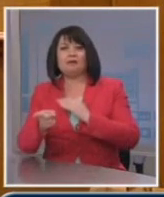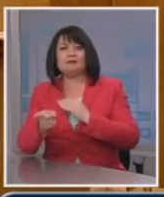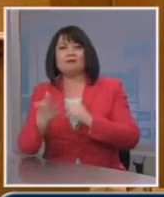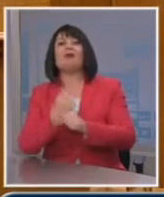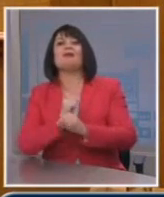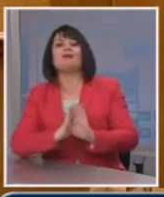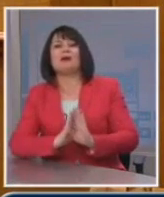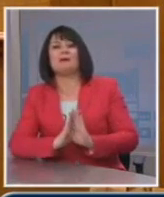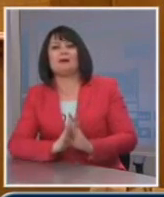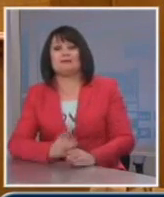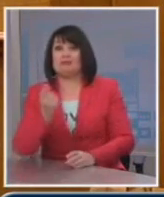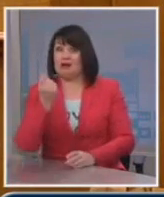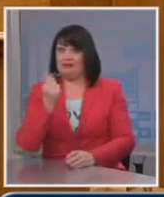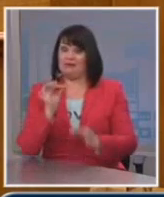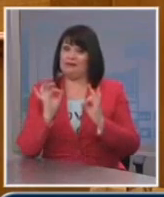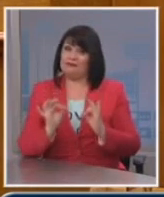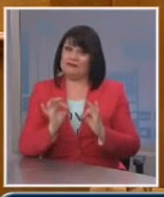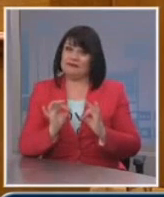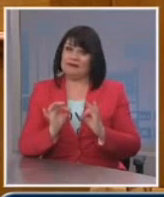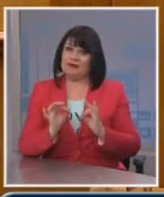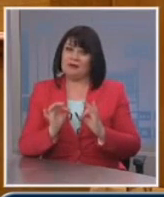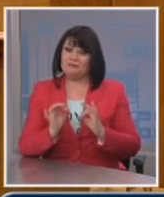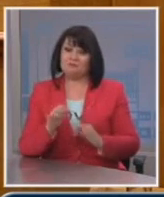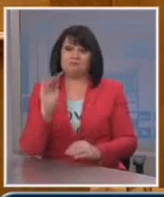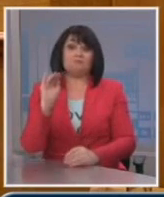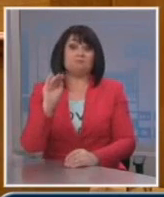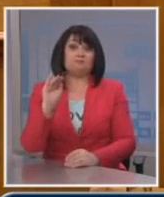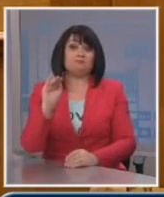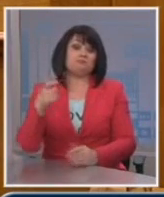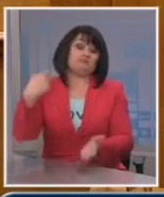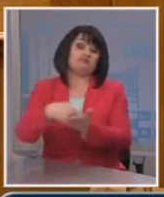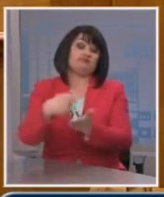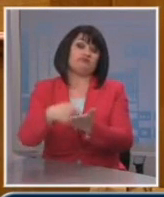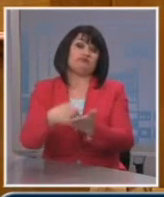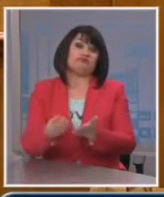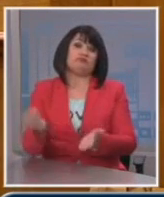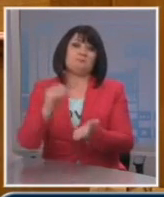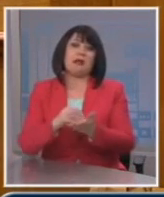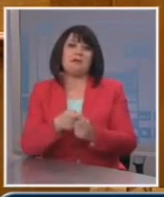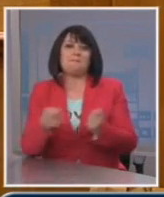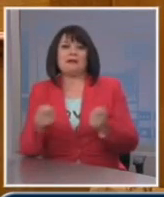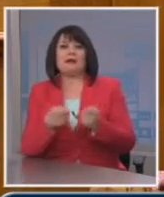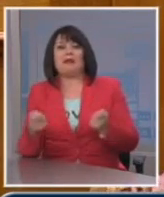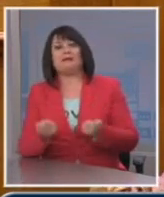Χρήματα τα οποία βεβαίως θα σας καλούσαν να τα πληρώσετε με νέα μέτρα.